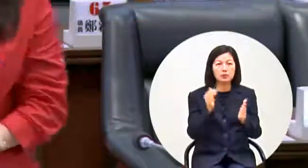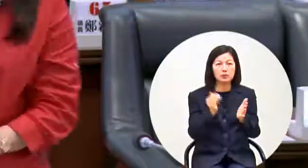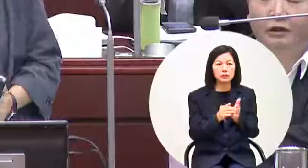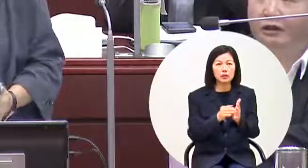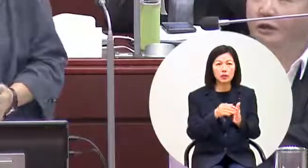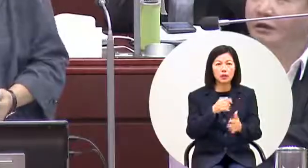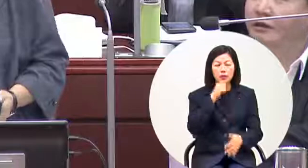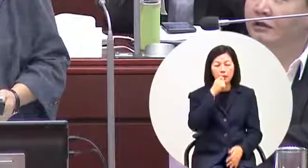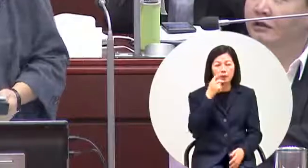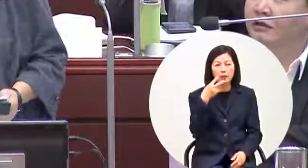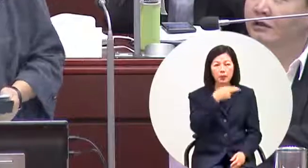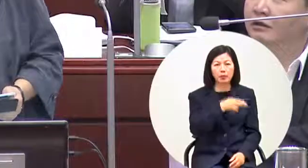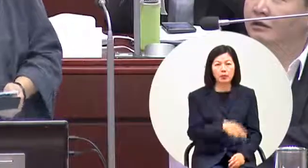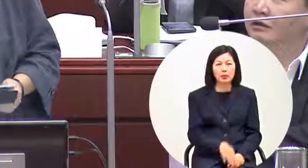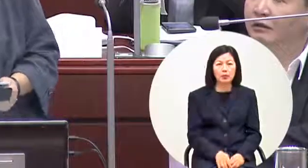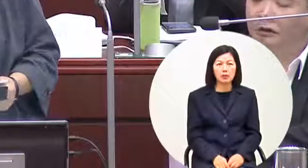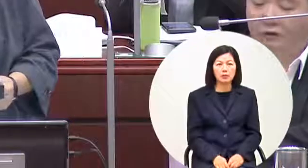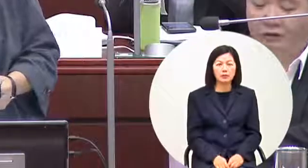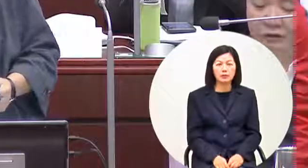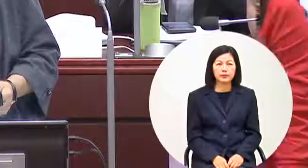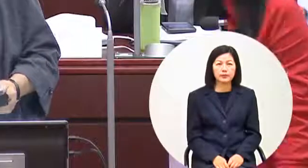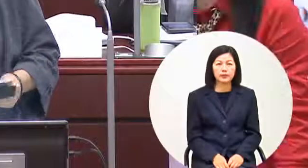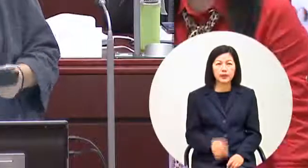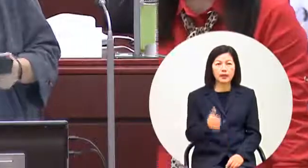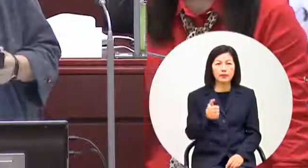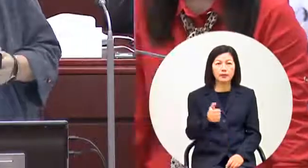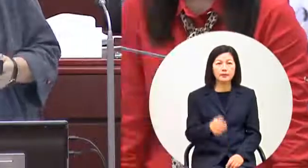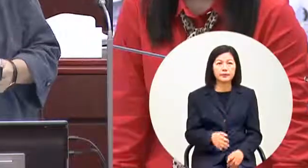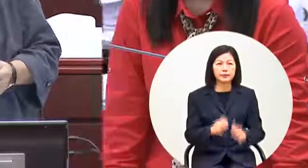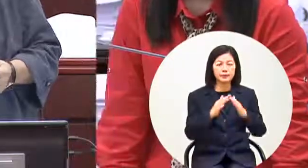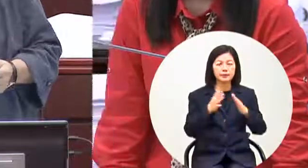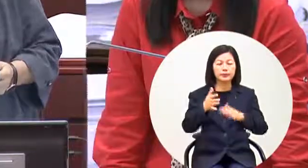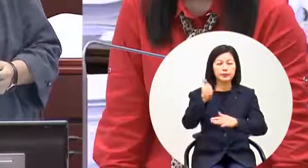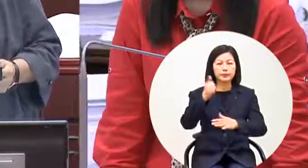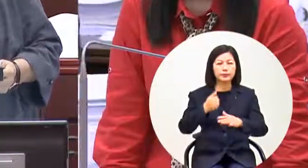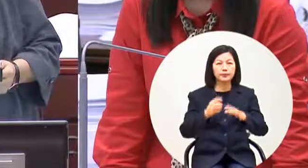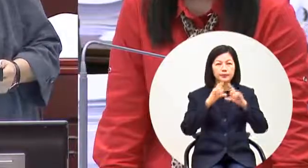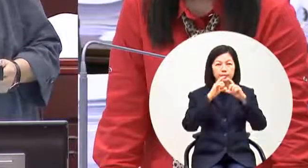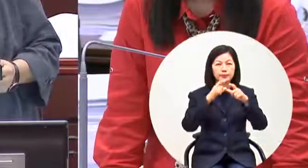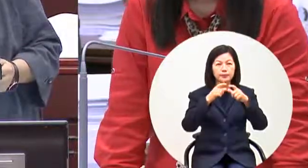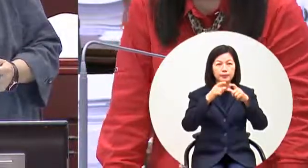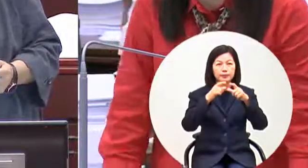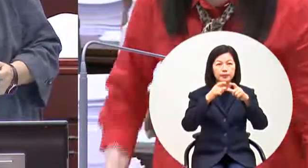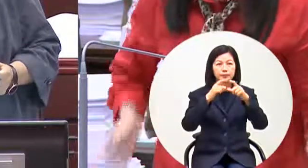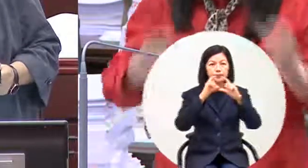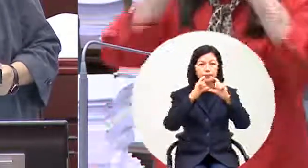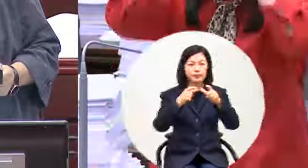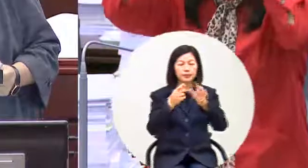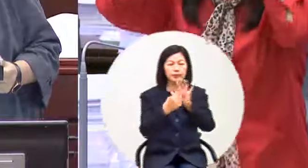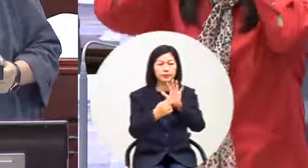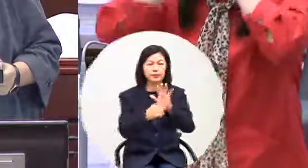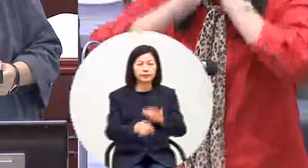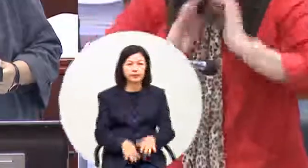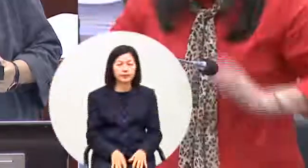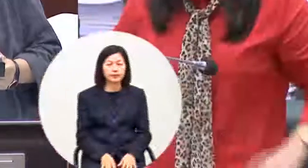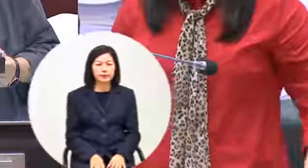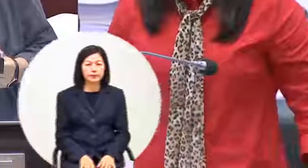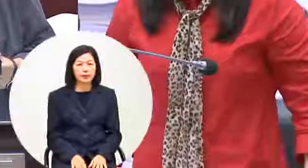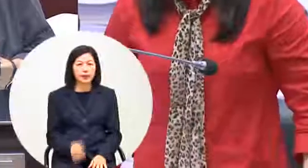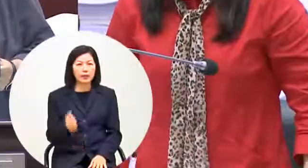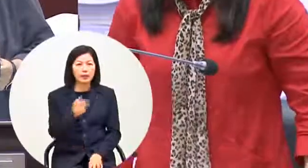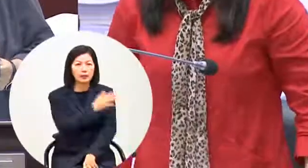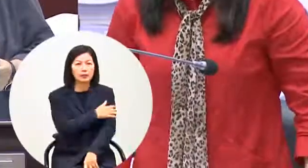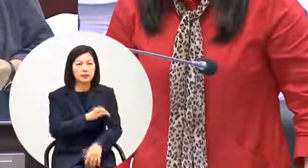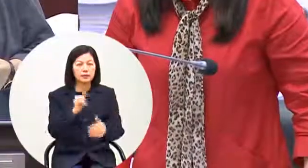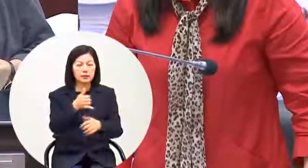谢谢， 请市长回答。 谢谢议长，谢谢陈议员哈。那当然，陈议员引用的若干的资料，那我这